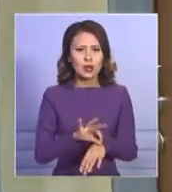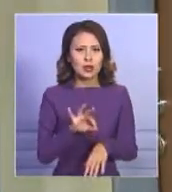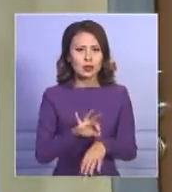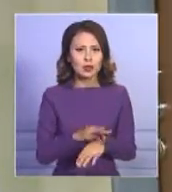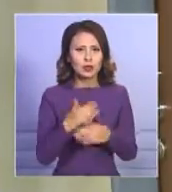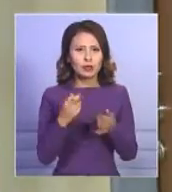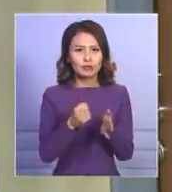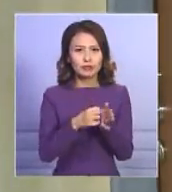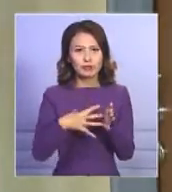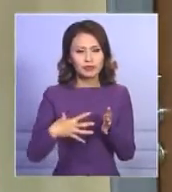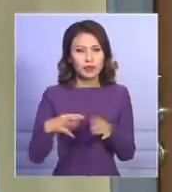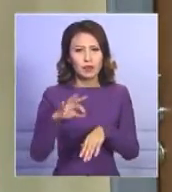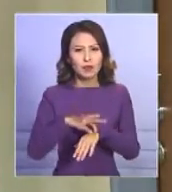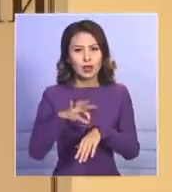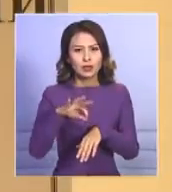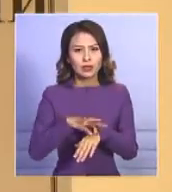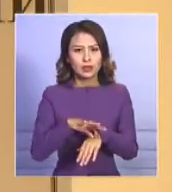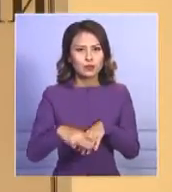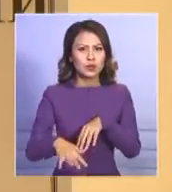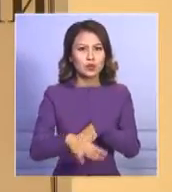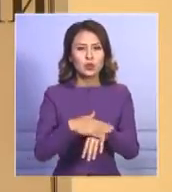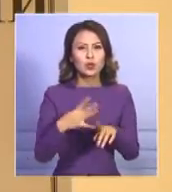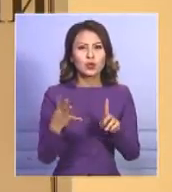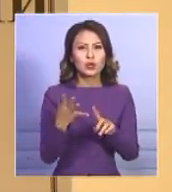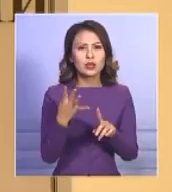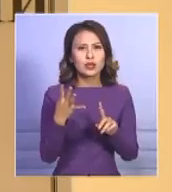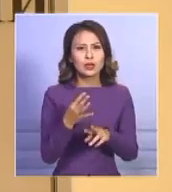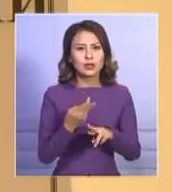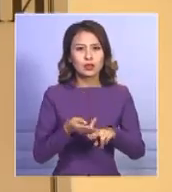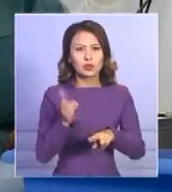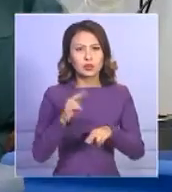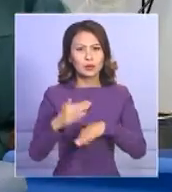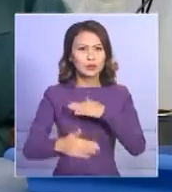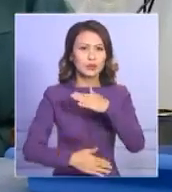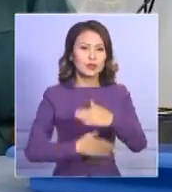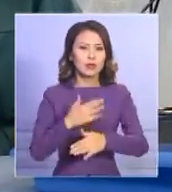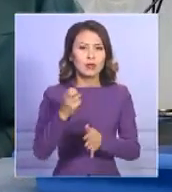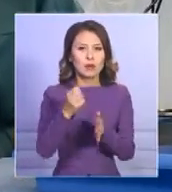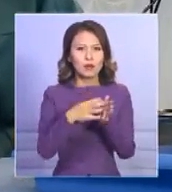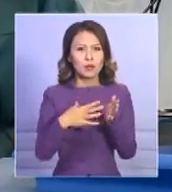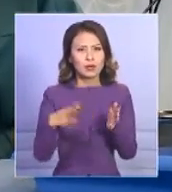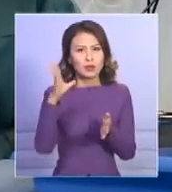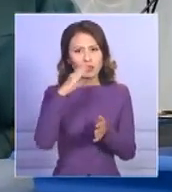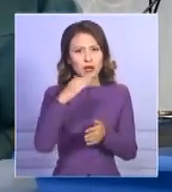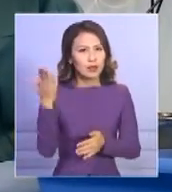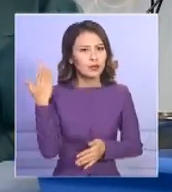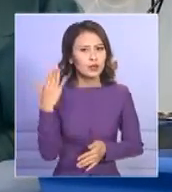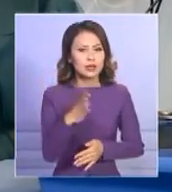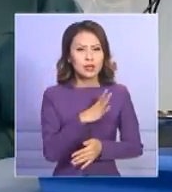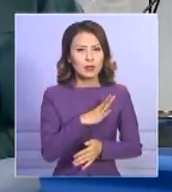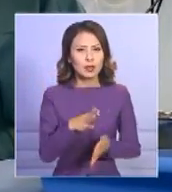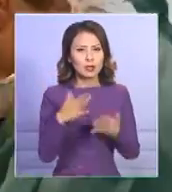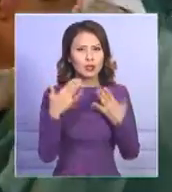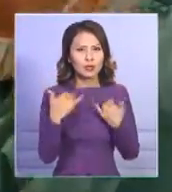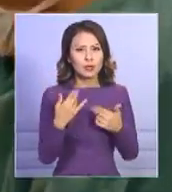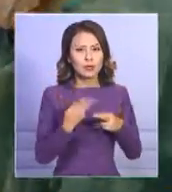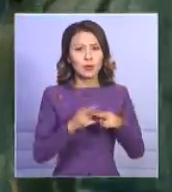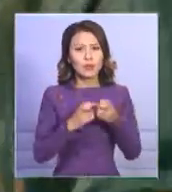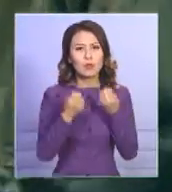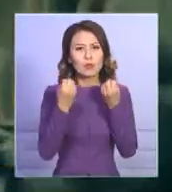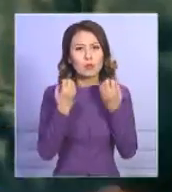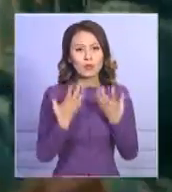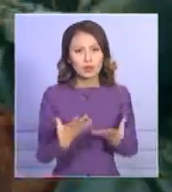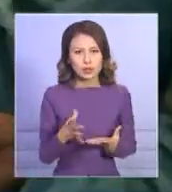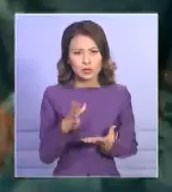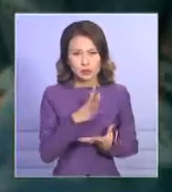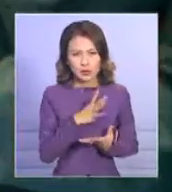Бұл обыр ауруының ушыққан түрі. Бұрын елімізде 4-ші сатыға өткен ісікті емдеу мүмкін болмаған. Дәрігерлер тек симптомдығымен